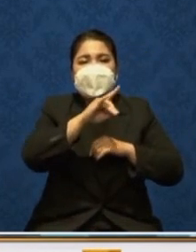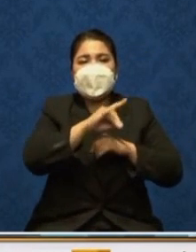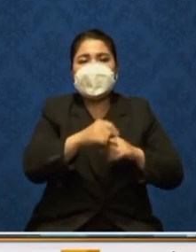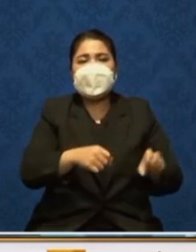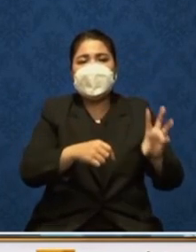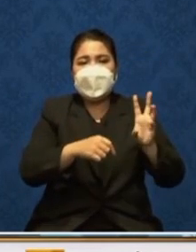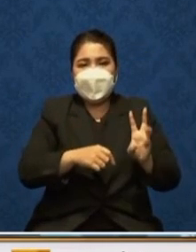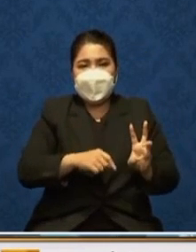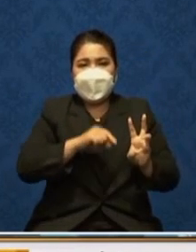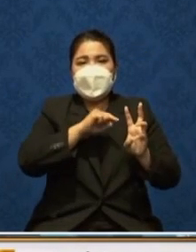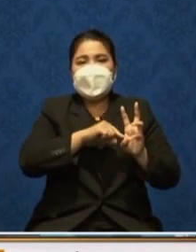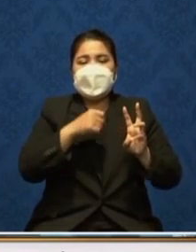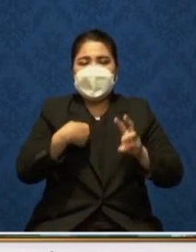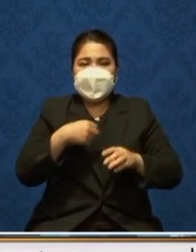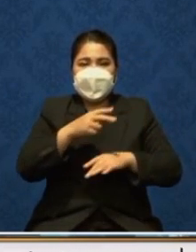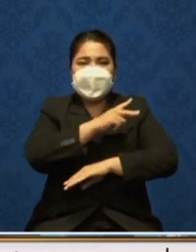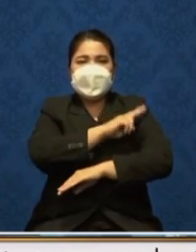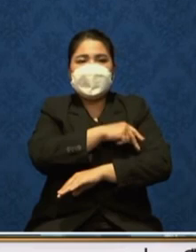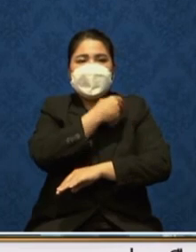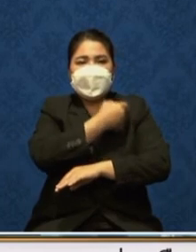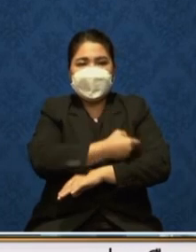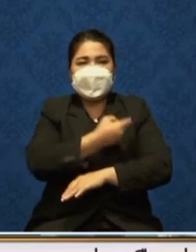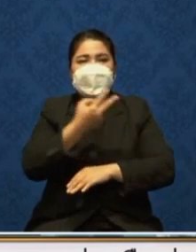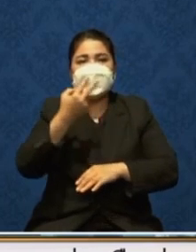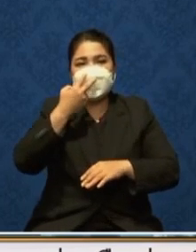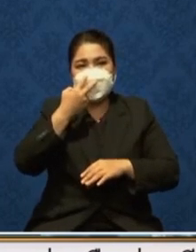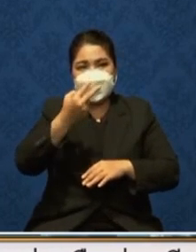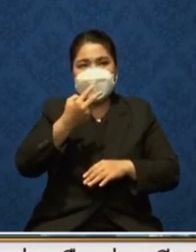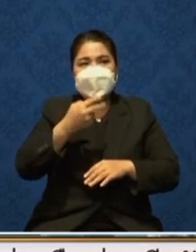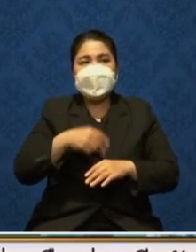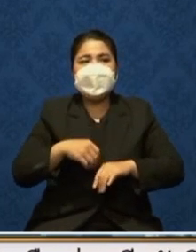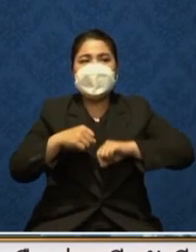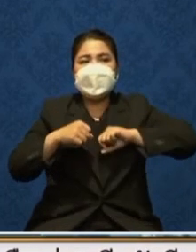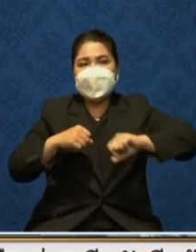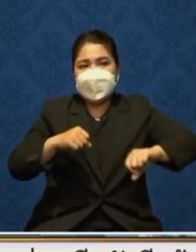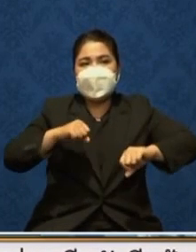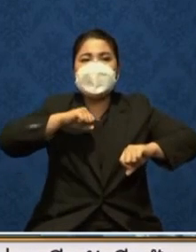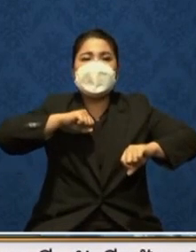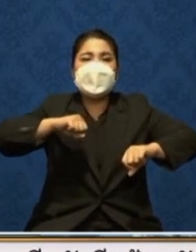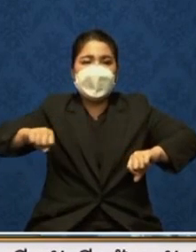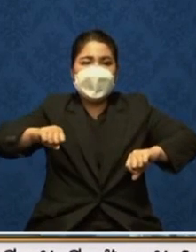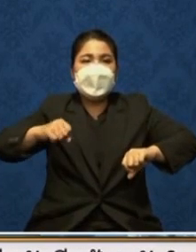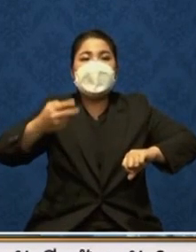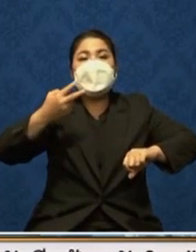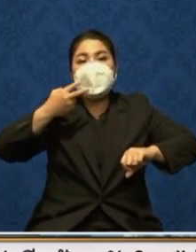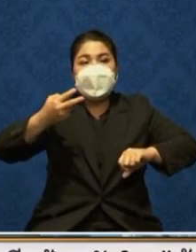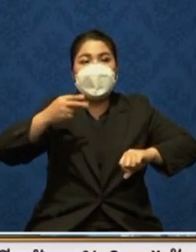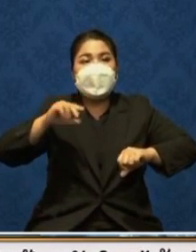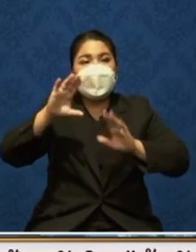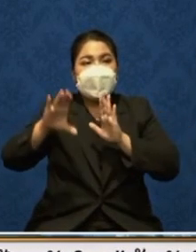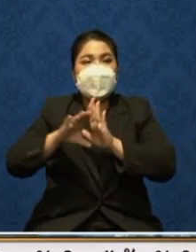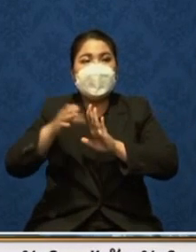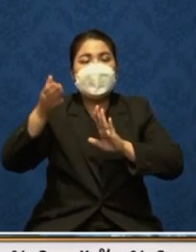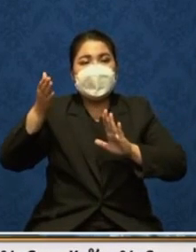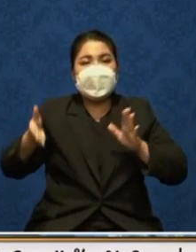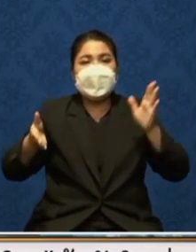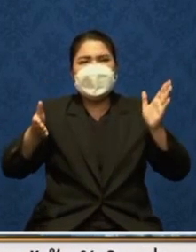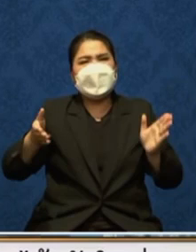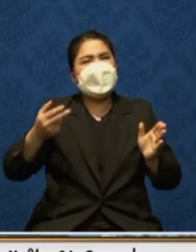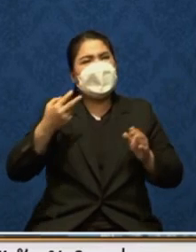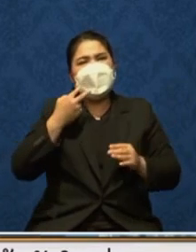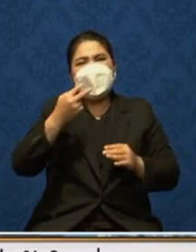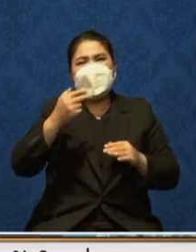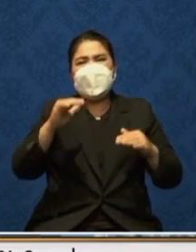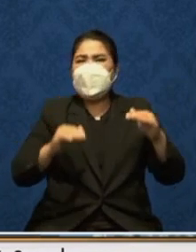สำนกงานสาธรณาสุขดูภาพเลยครับภาพซ้ายกัภาพขวาท่านเหสภาพถนนไครับเรื่อมล้ำ